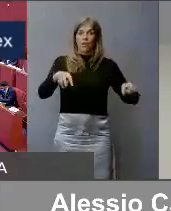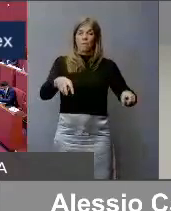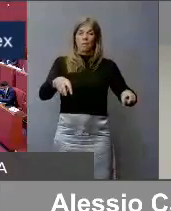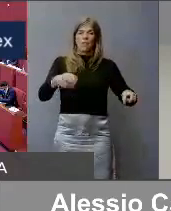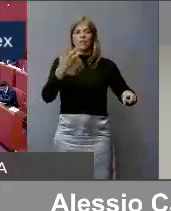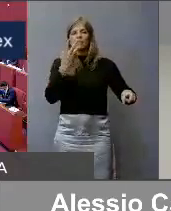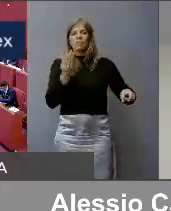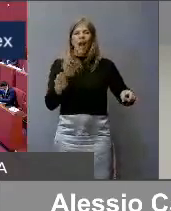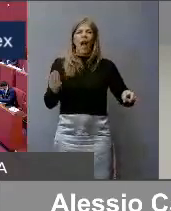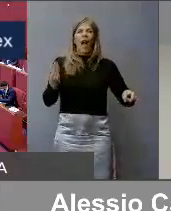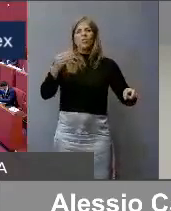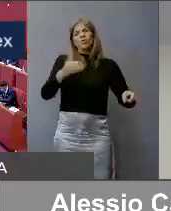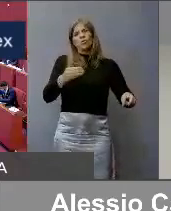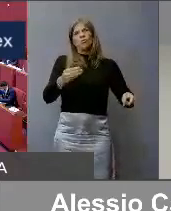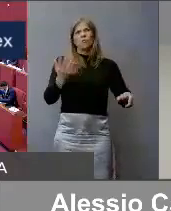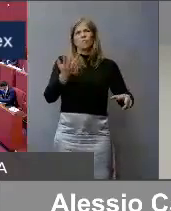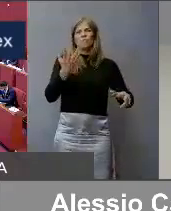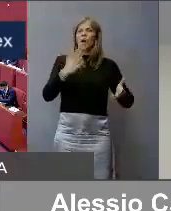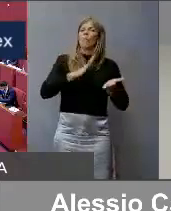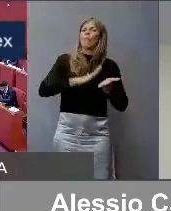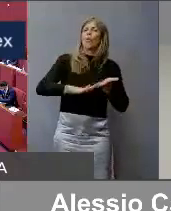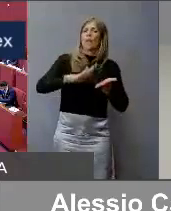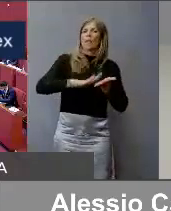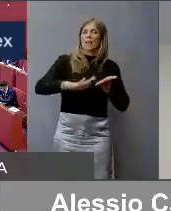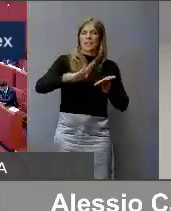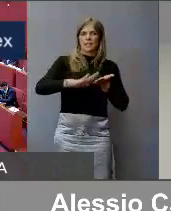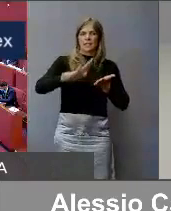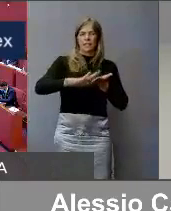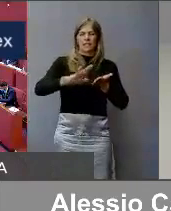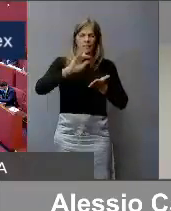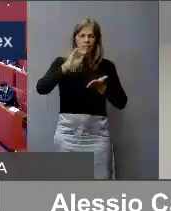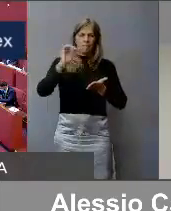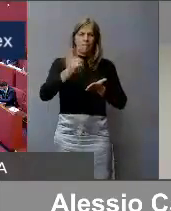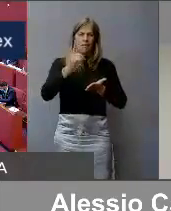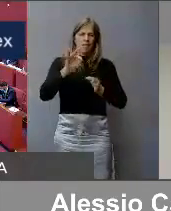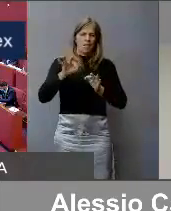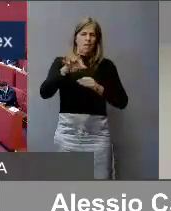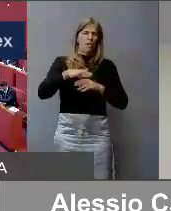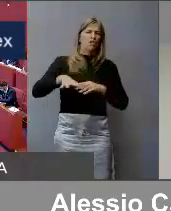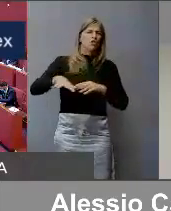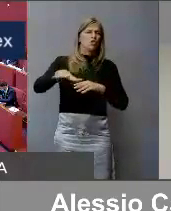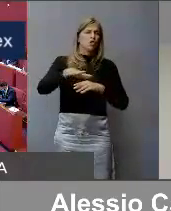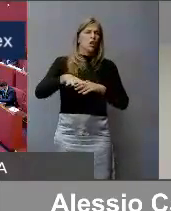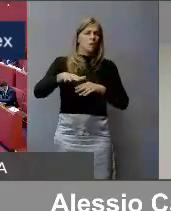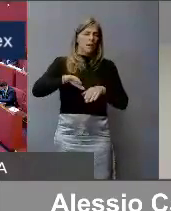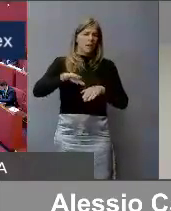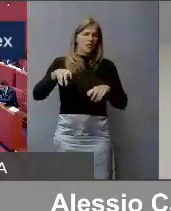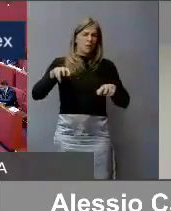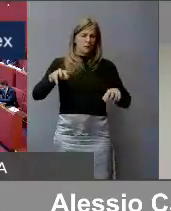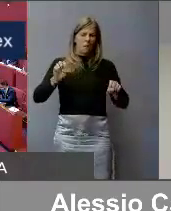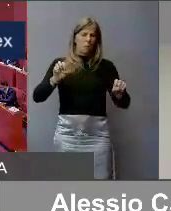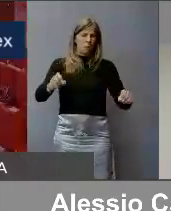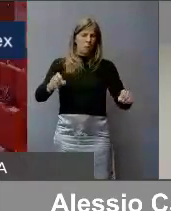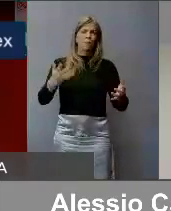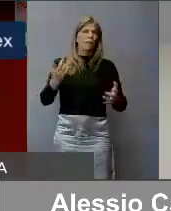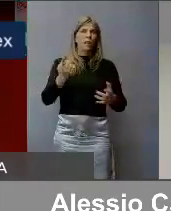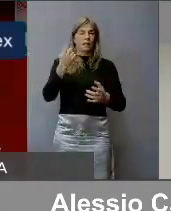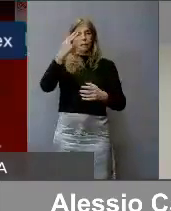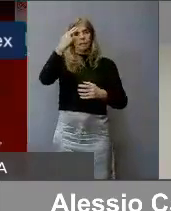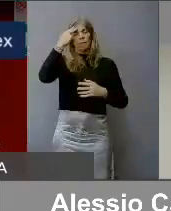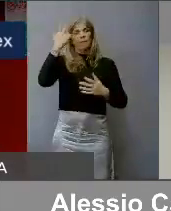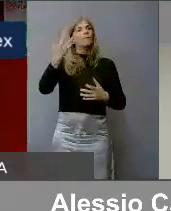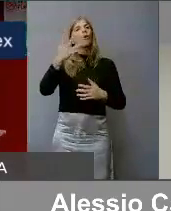una pulizia maggiore di certe zone della città nei marciapiedi e viene in mente una su tutte